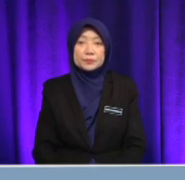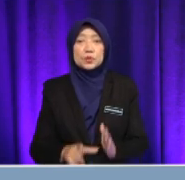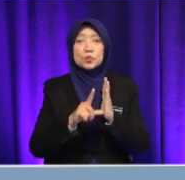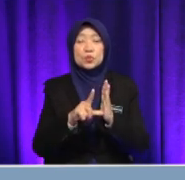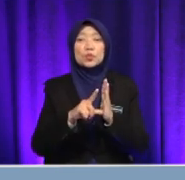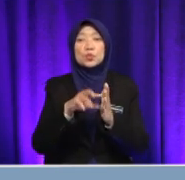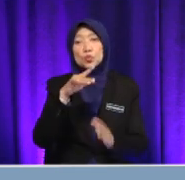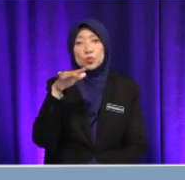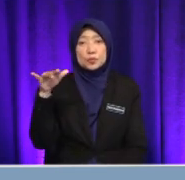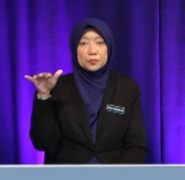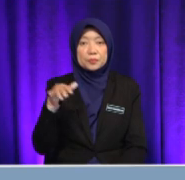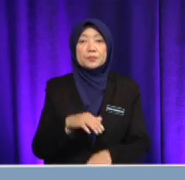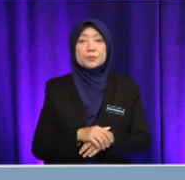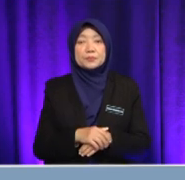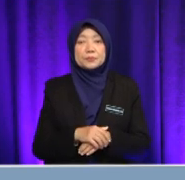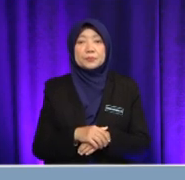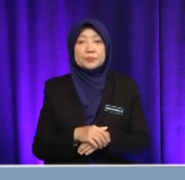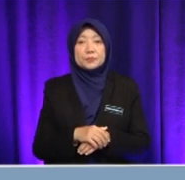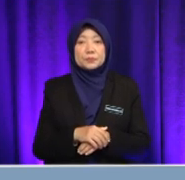Oke logo huruf